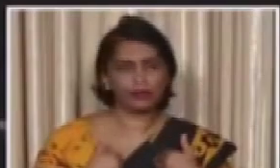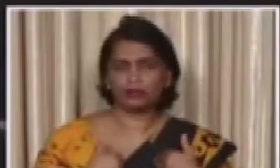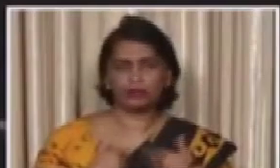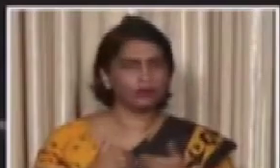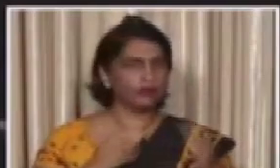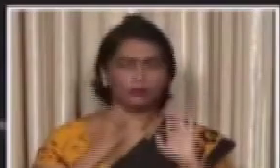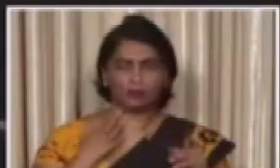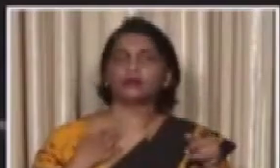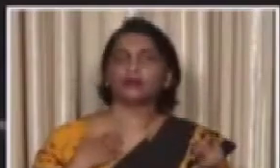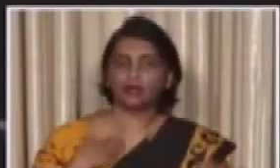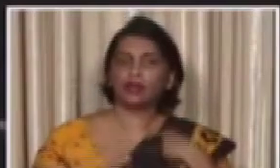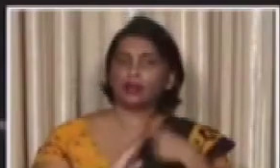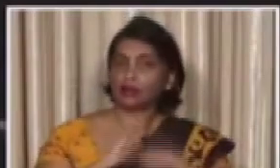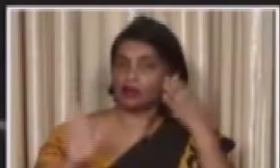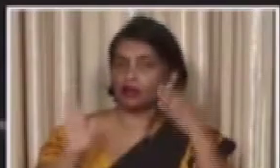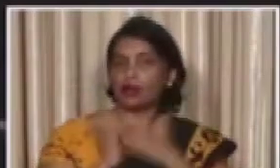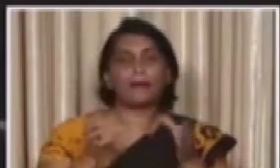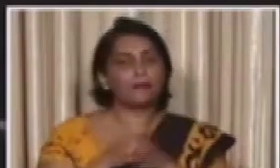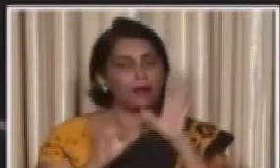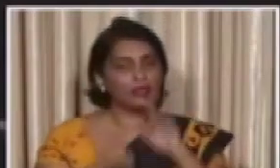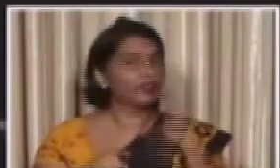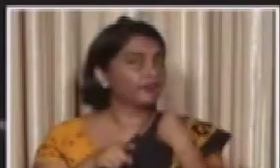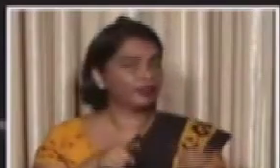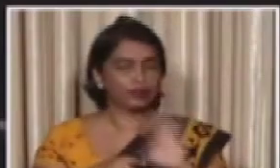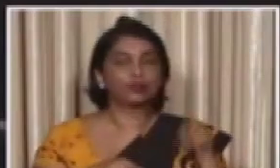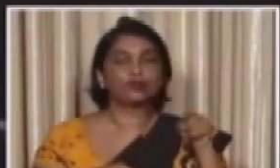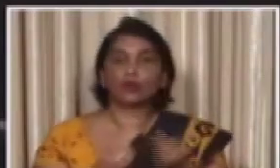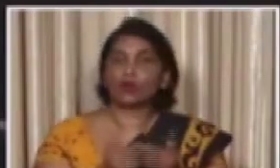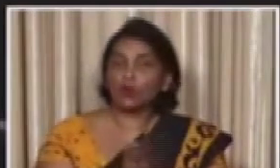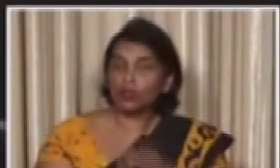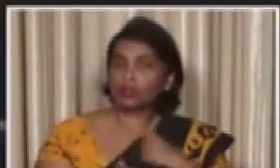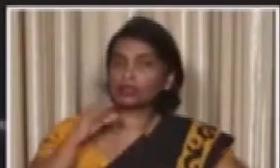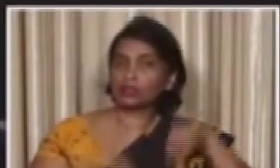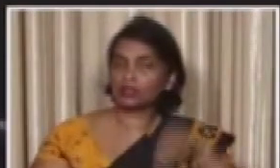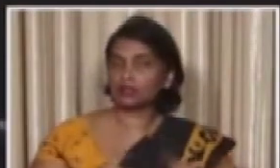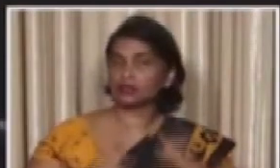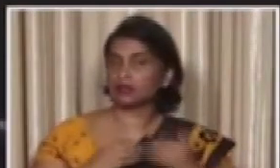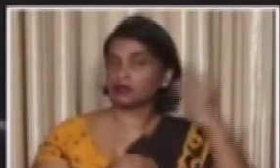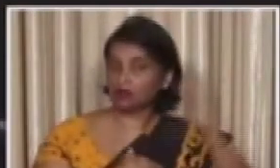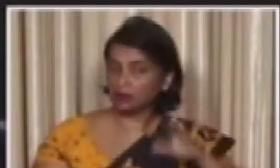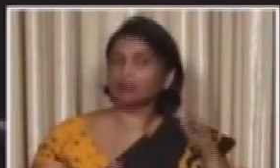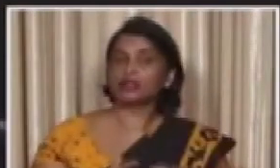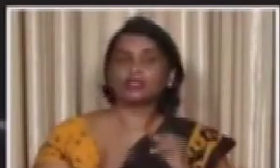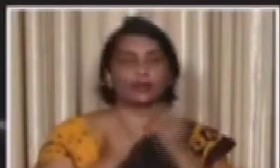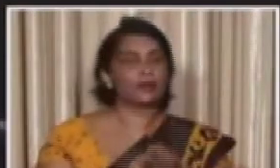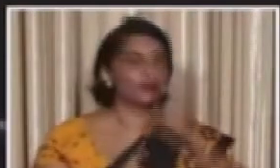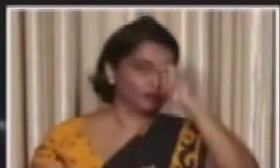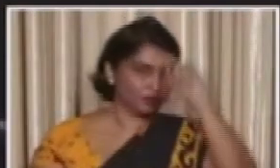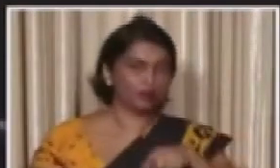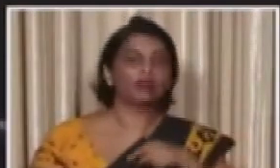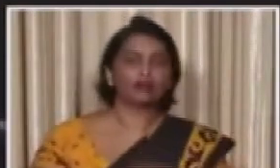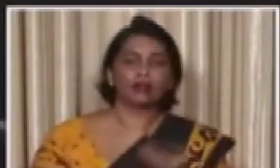වෙලා තියෙන්නේ? රට වෙනුවෙන් පක්ෂය වෙනුවෙන් විතරක් නෙමෙයි තමන්ගේම දේශපාලන අනාගතය වෙනුවෙන් සජිත් ප්‍රේමදාස